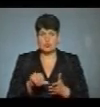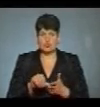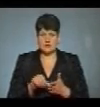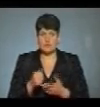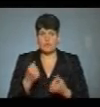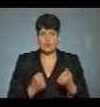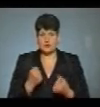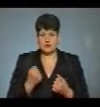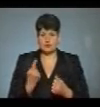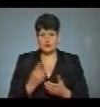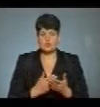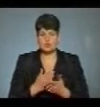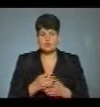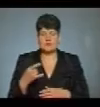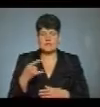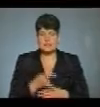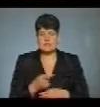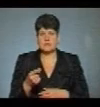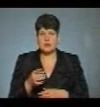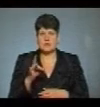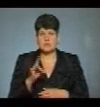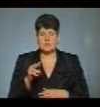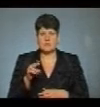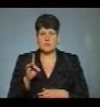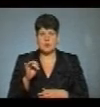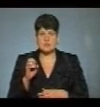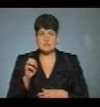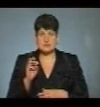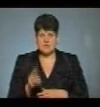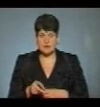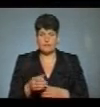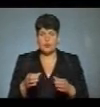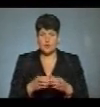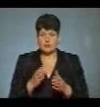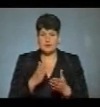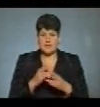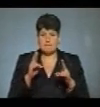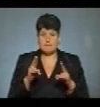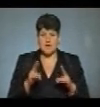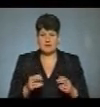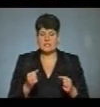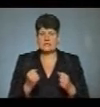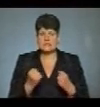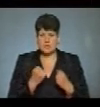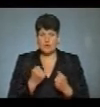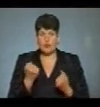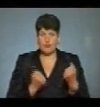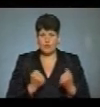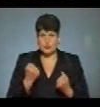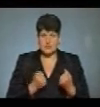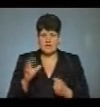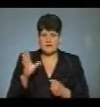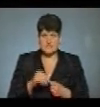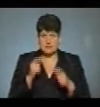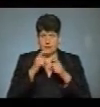водій однієї зі служб таксі Тернополя Руслан Простяк. За його словами, у групі діють правила безпеки. Водії та пасажири мають бути